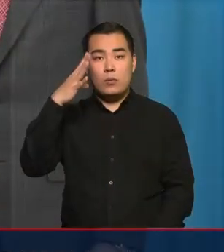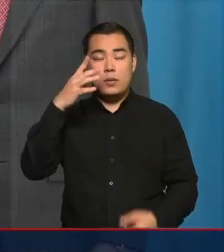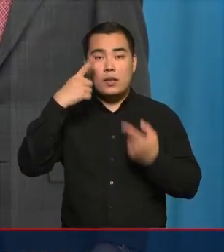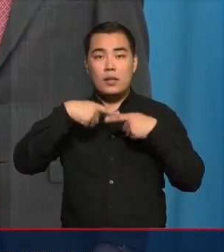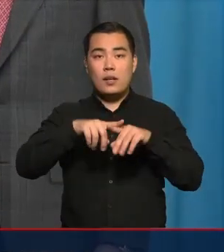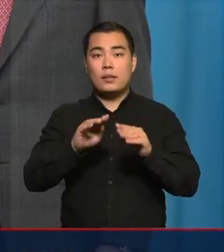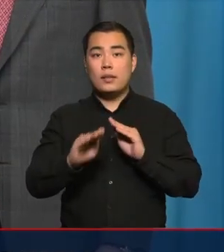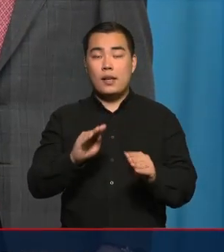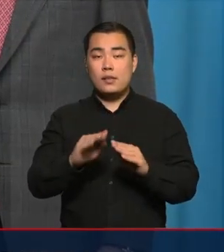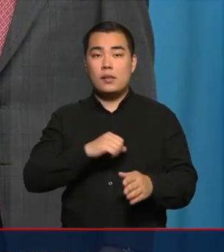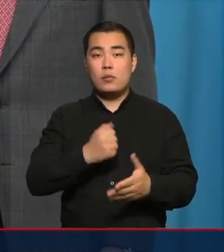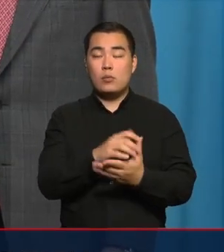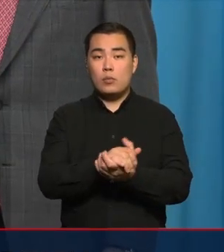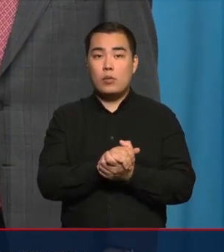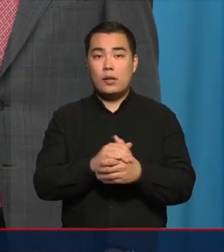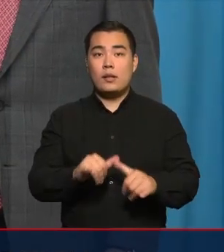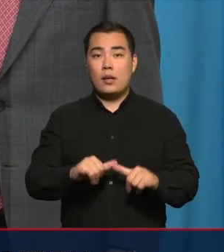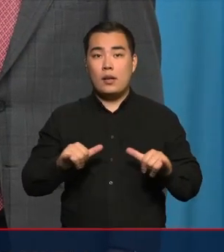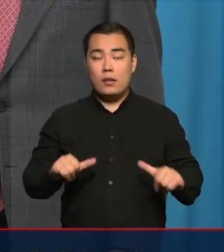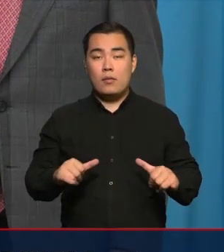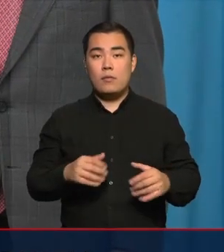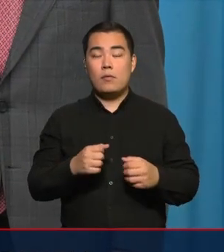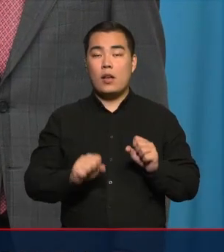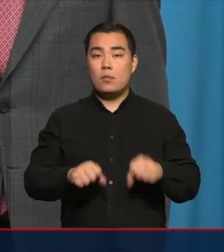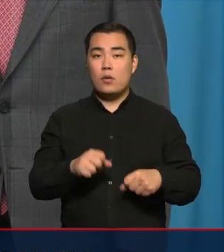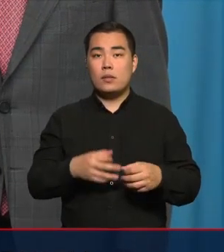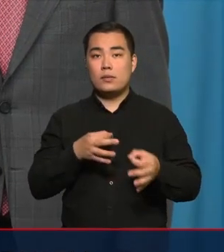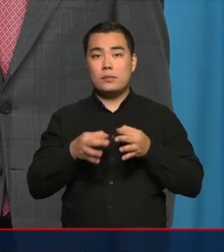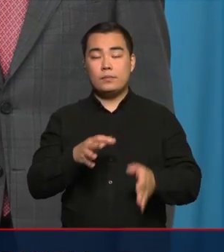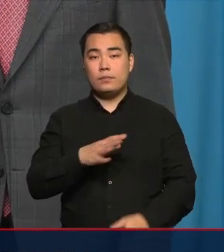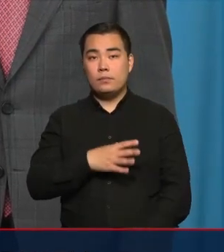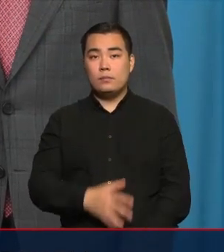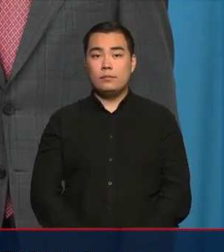инфрақұрылым салаларындағы ықпалдастықты кеңейтудің тың мүмкіндіктері де қарастырылды.